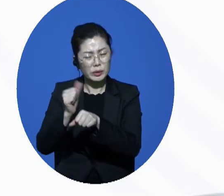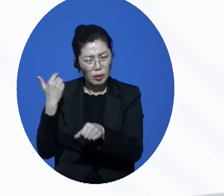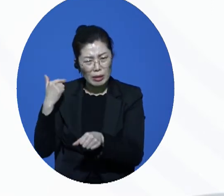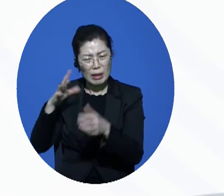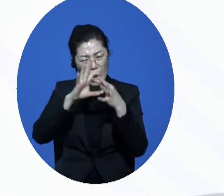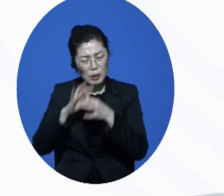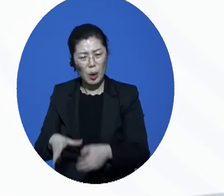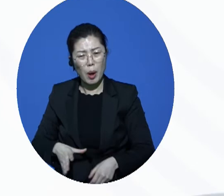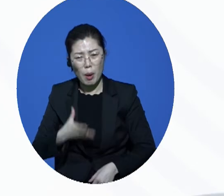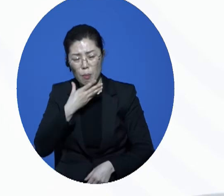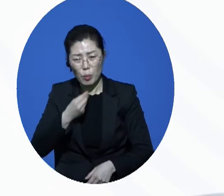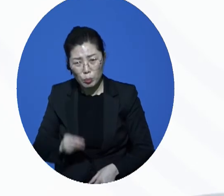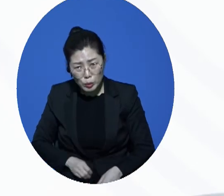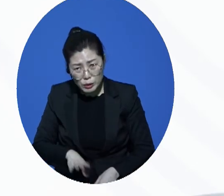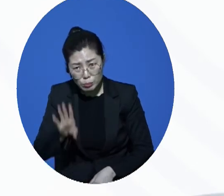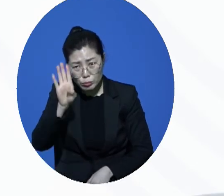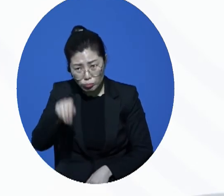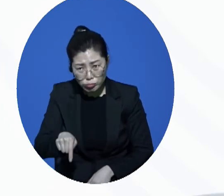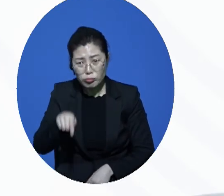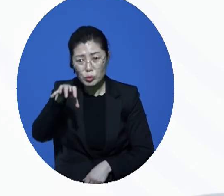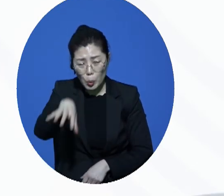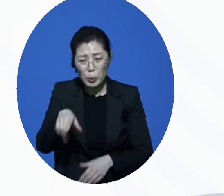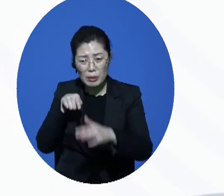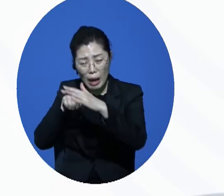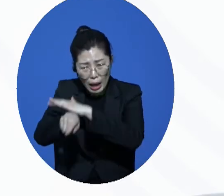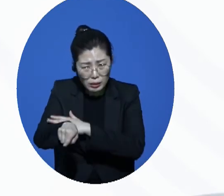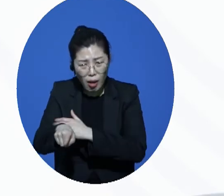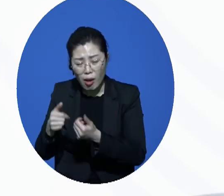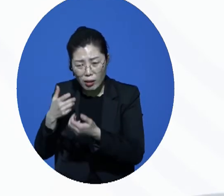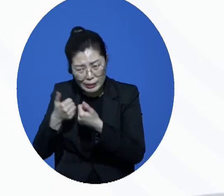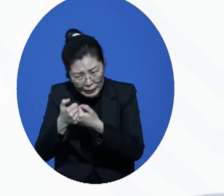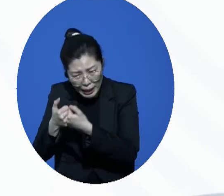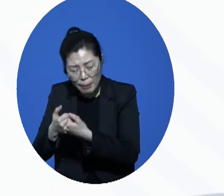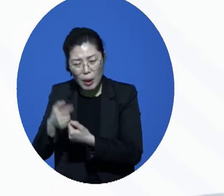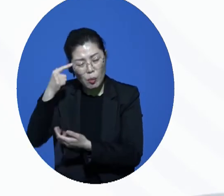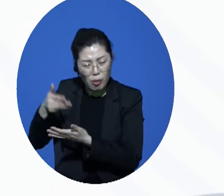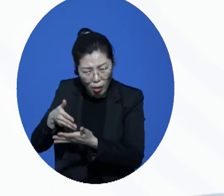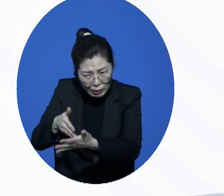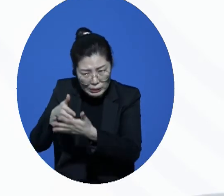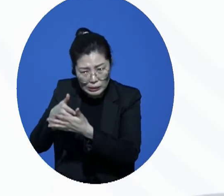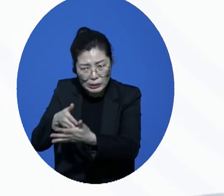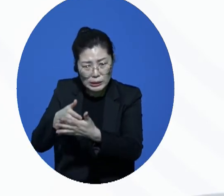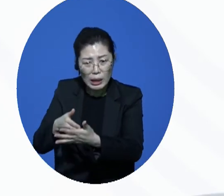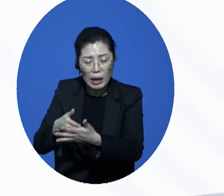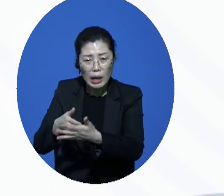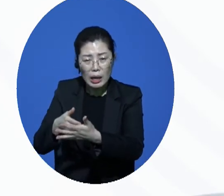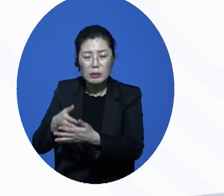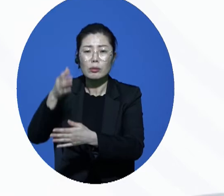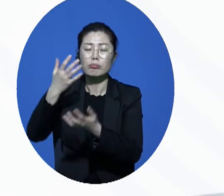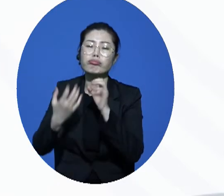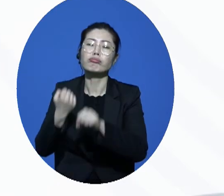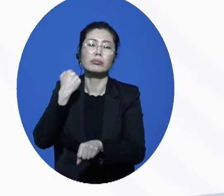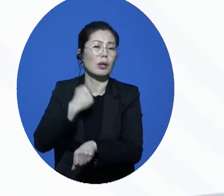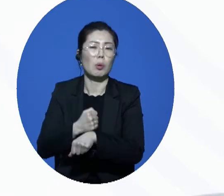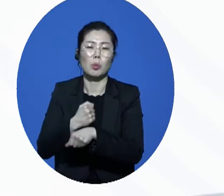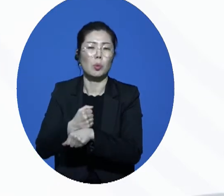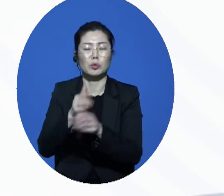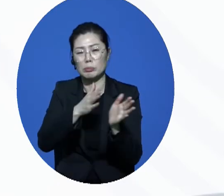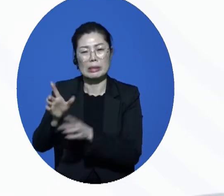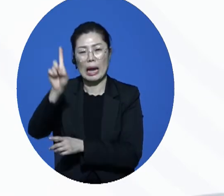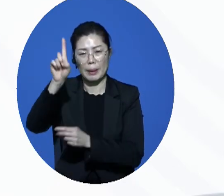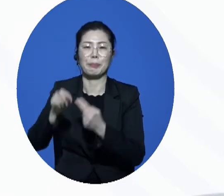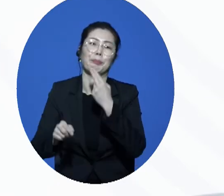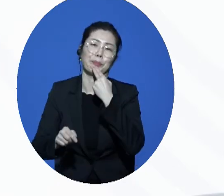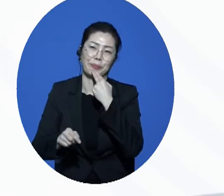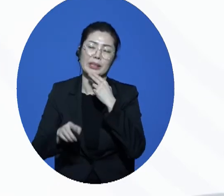보건복지부를 찾아가고 면담을 하자고 하고 소송을 진행했지만 전혀 아무런 상황도 준비하지 않았고, 그건 고스란히